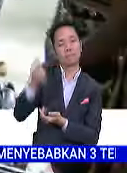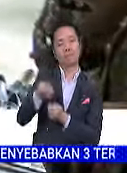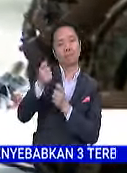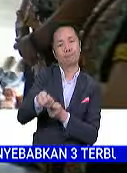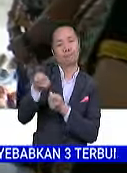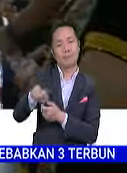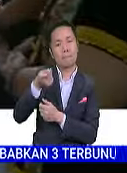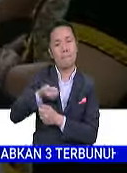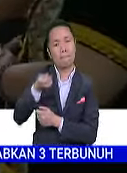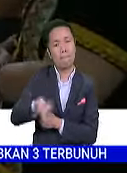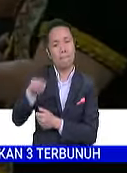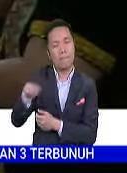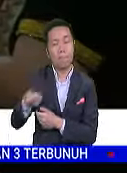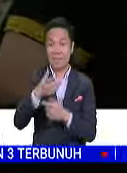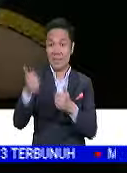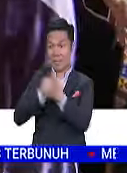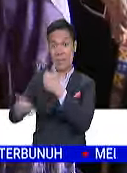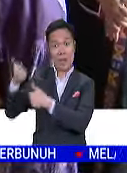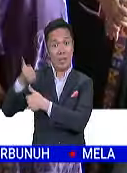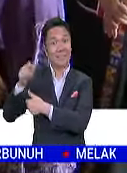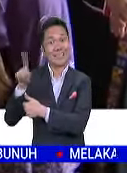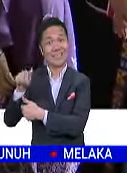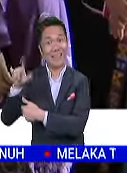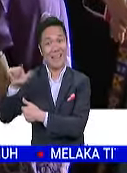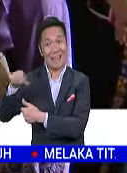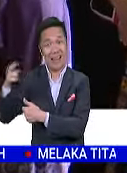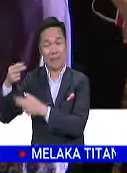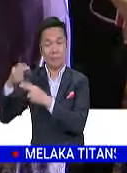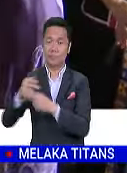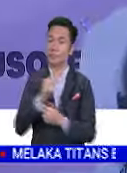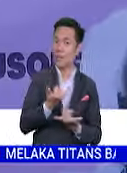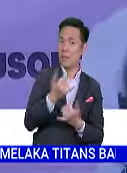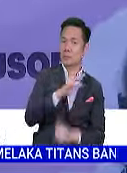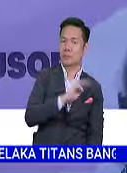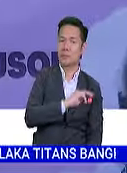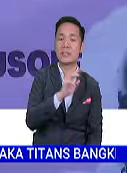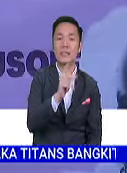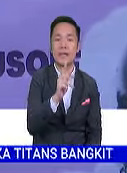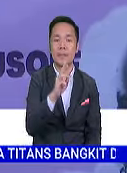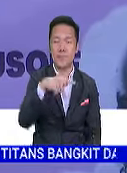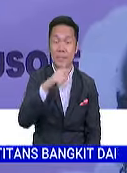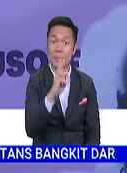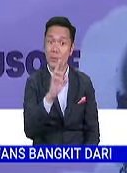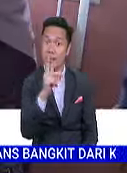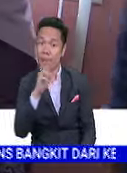Hai gimbal menterinya Datuk Siti Zainab Muhammad Yusuf berkata gyghh menerima